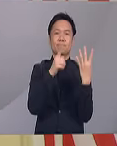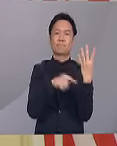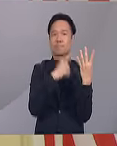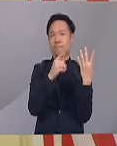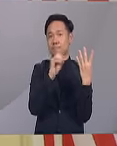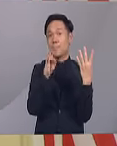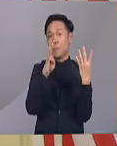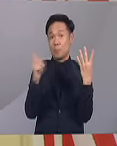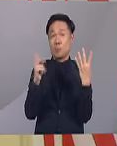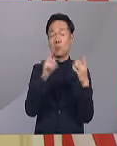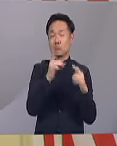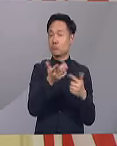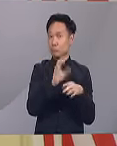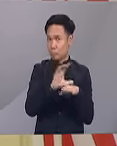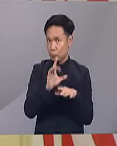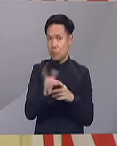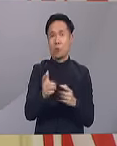4,420 tempat ibadah,